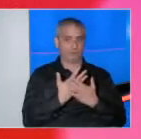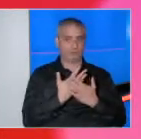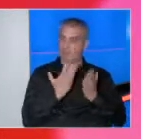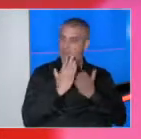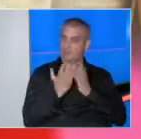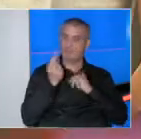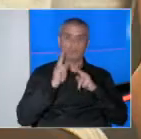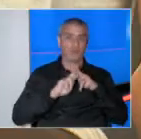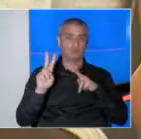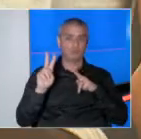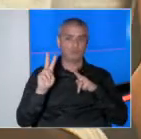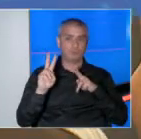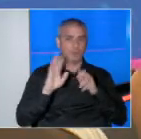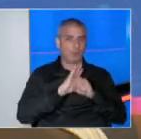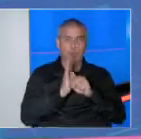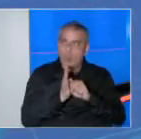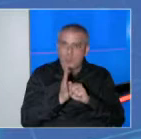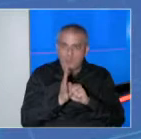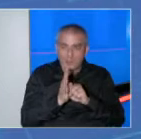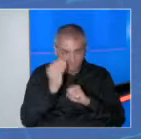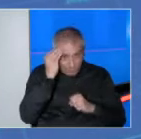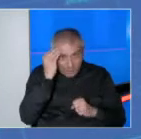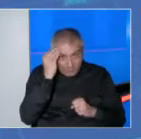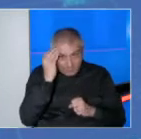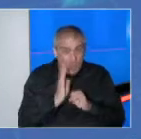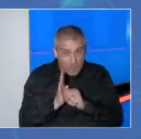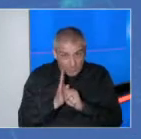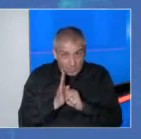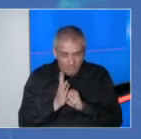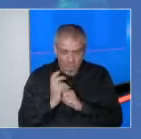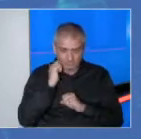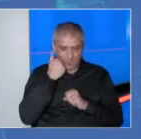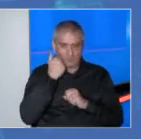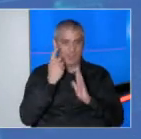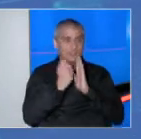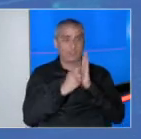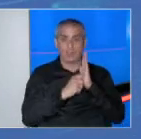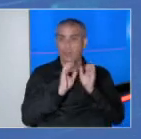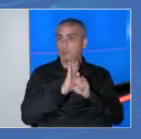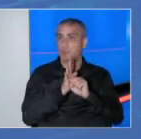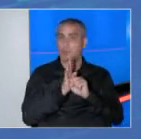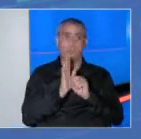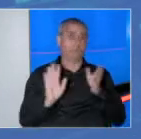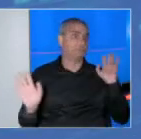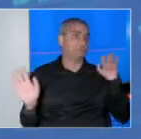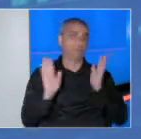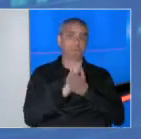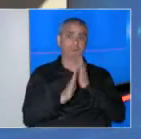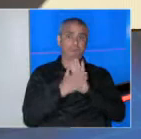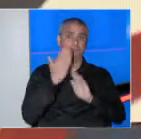לפני חודשיים. הקורונה. זוכרים? אז החל ממחר, תקנות הקורונה למעשה